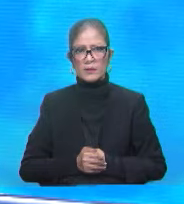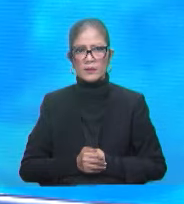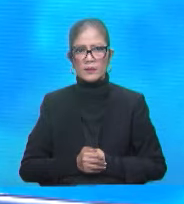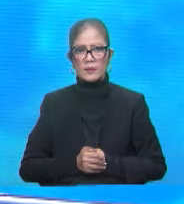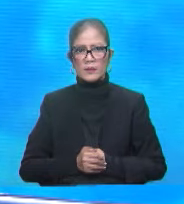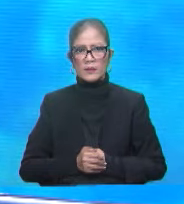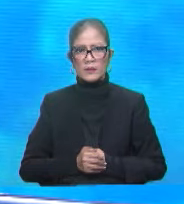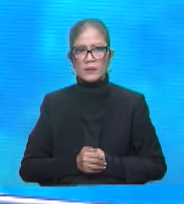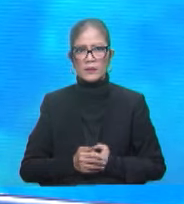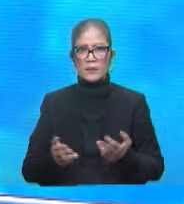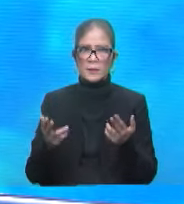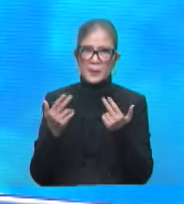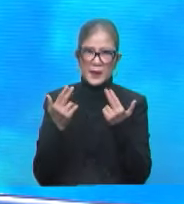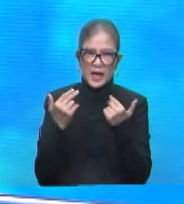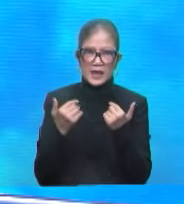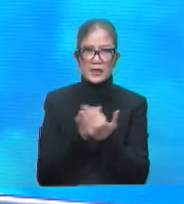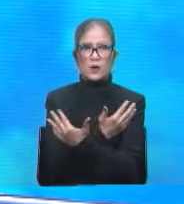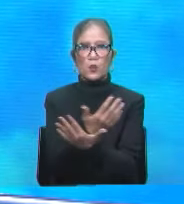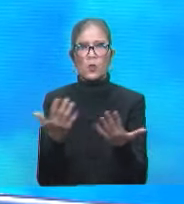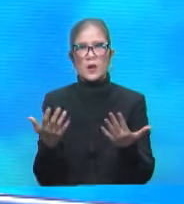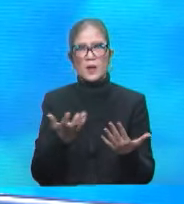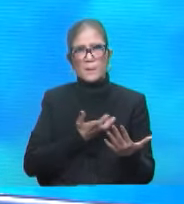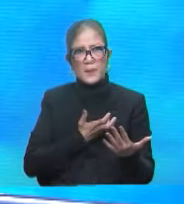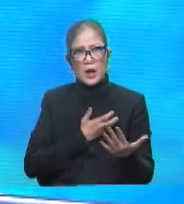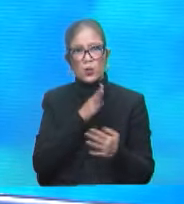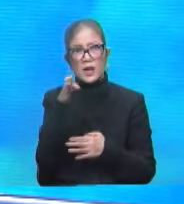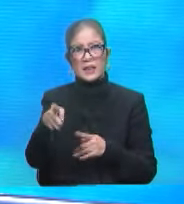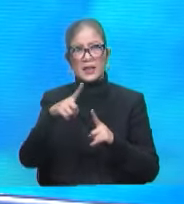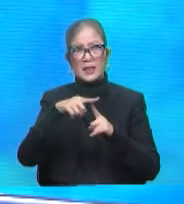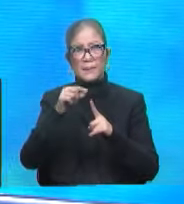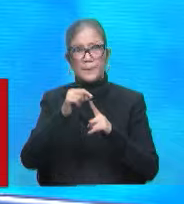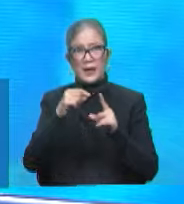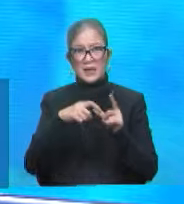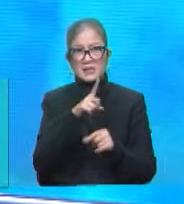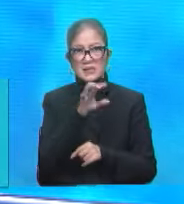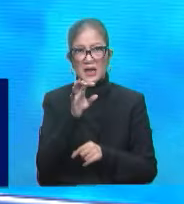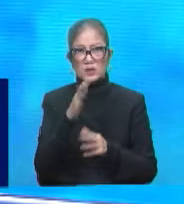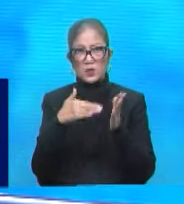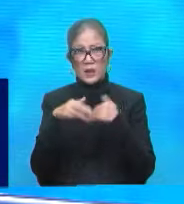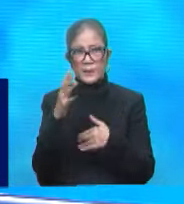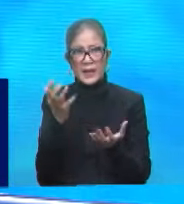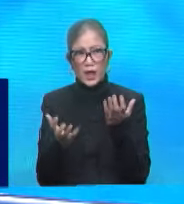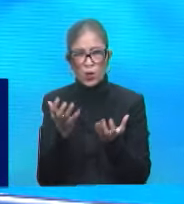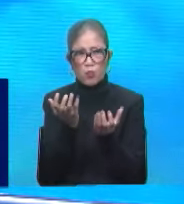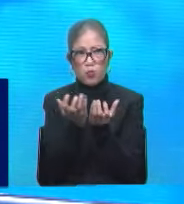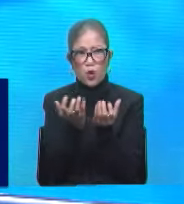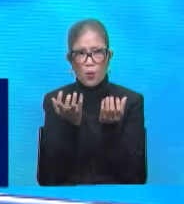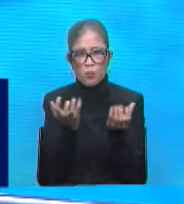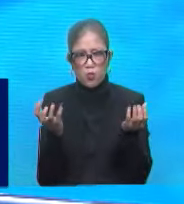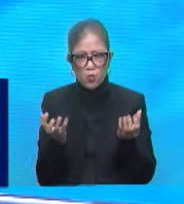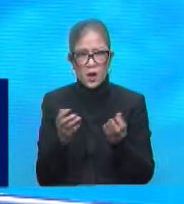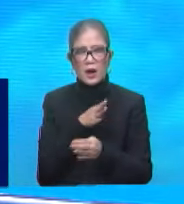ya untuk meningkatkan minat masyarakat datang ke TPS ada ratusan kilogram buah-buahan dibagikan kepada warga yang